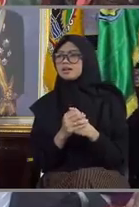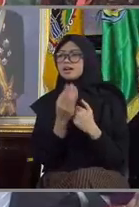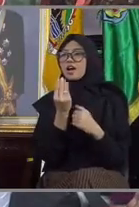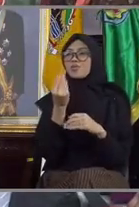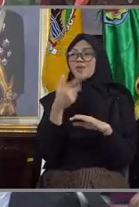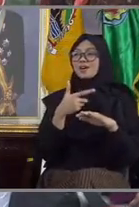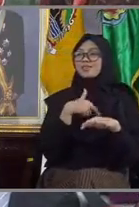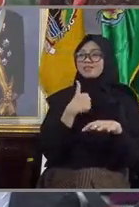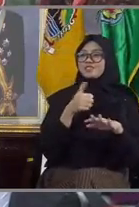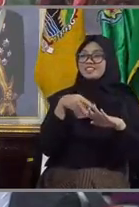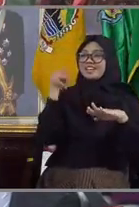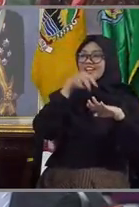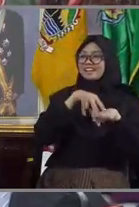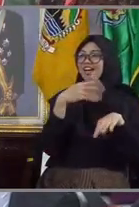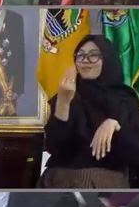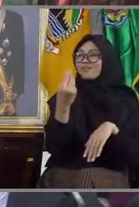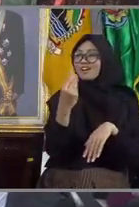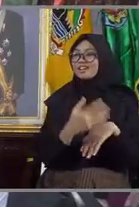Monggo, Pak. Kapan?